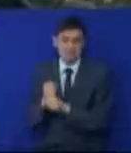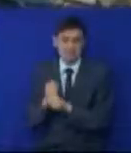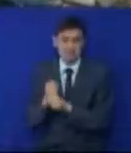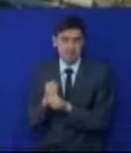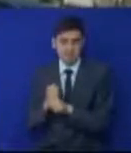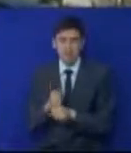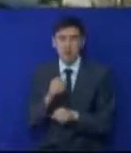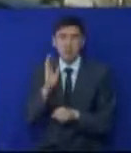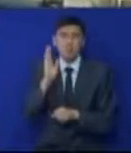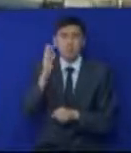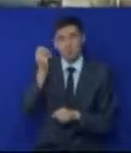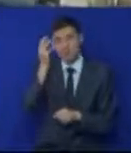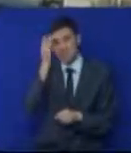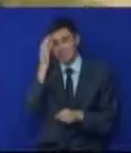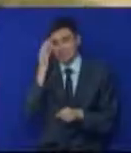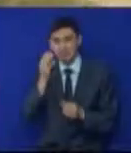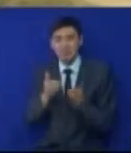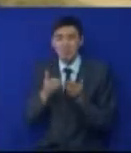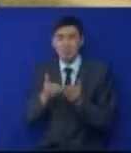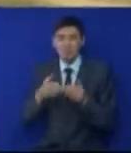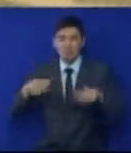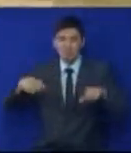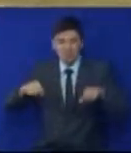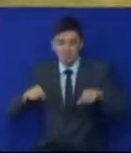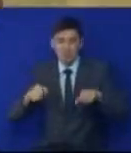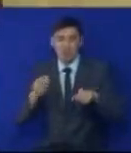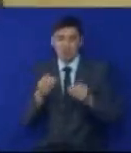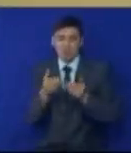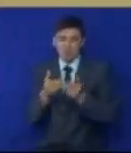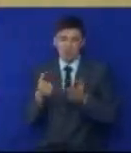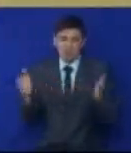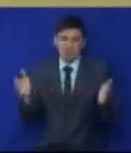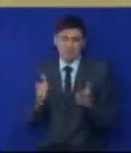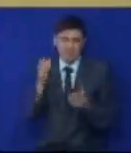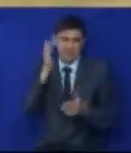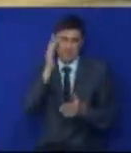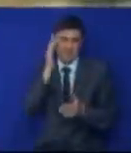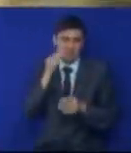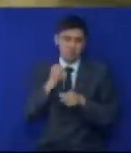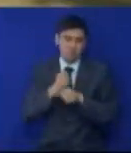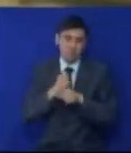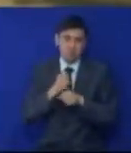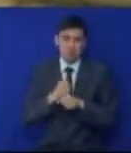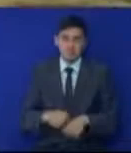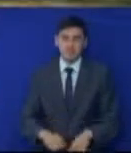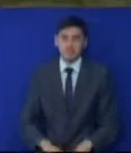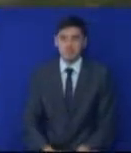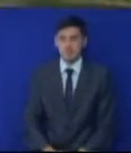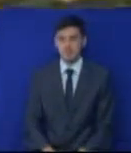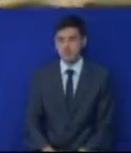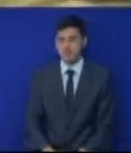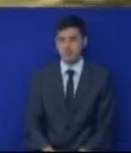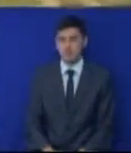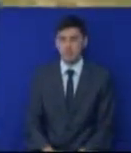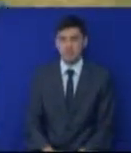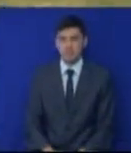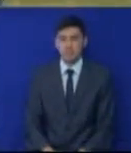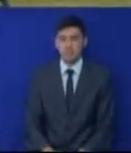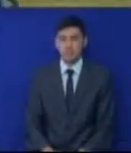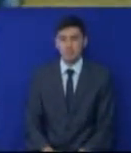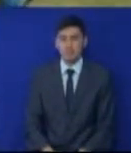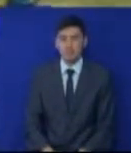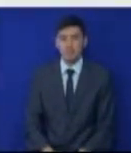Сқақов болашақта су мотоцикл мен шағын катер сынды көліктер жасасам дейді. Арскүл Мадывасова, Серік Нұртаза,